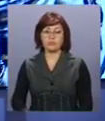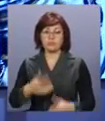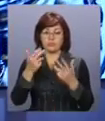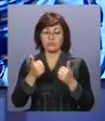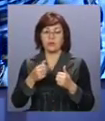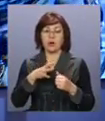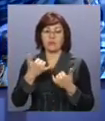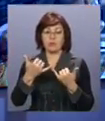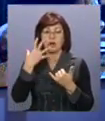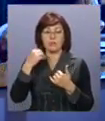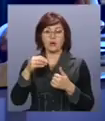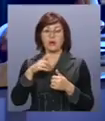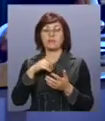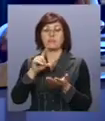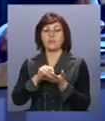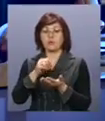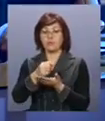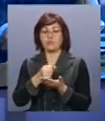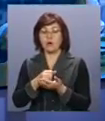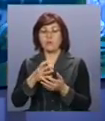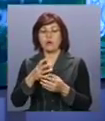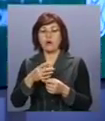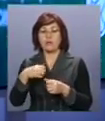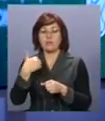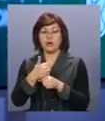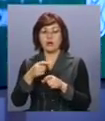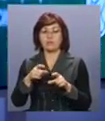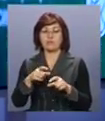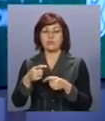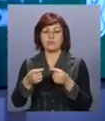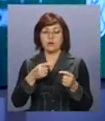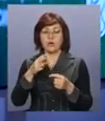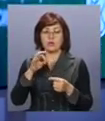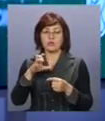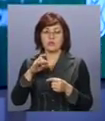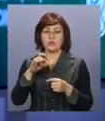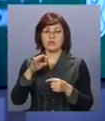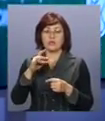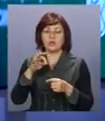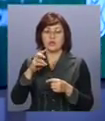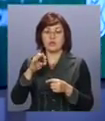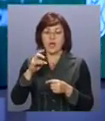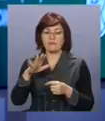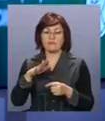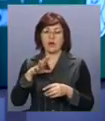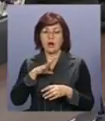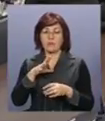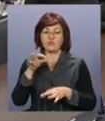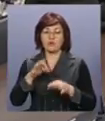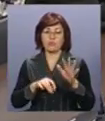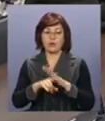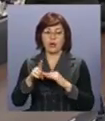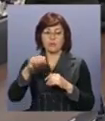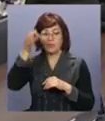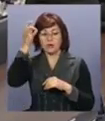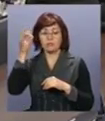Ясая, бүгін Алматыда бірыңғай зейнетақы жинақтау қорының бас басшысы, экс-басшысы Руслан Ерденаевқа қатысты сот отырысы басталды. Есте